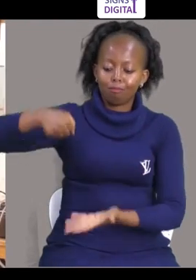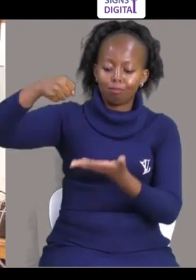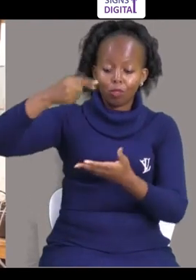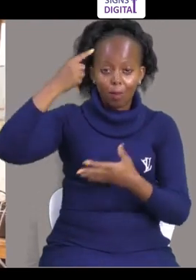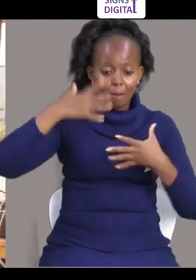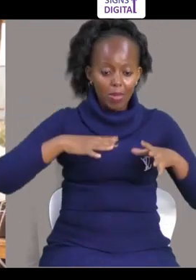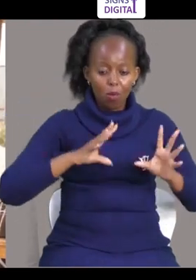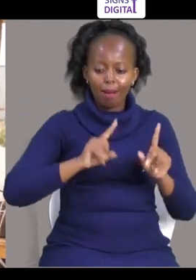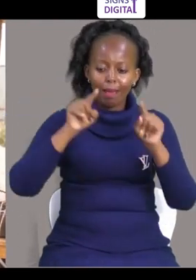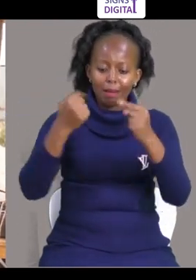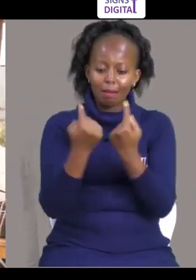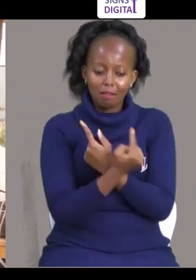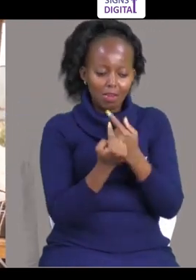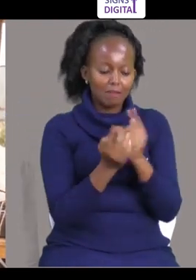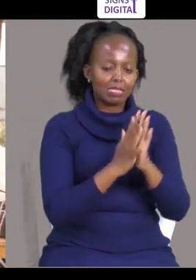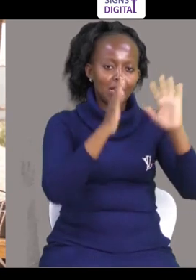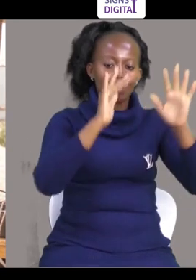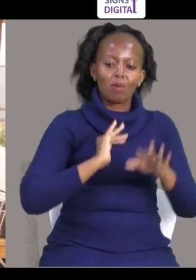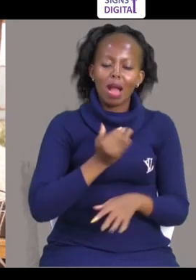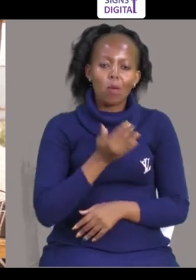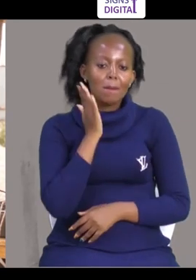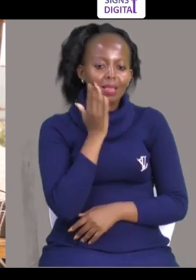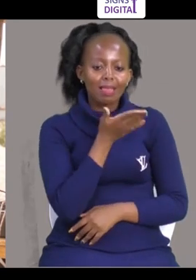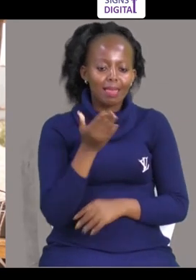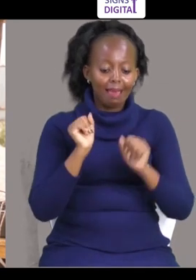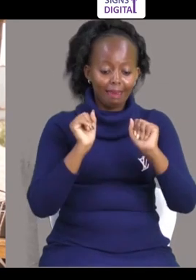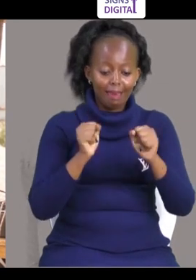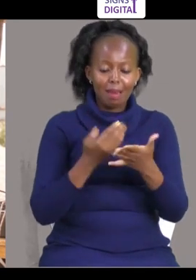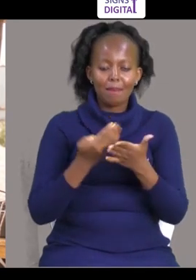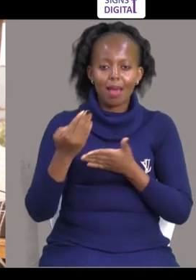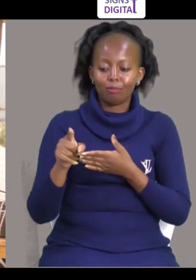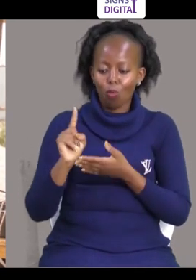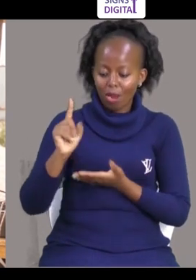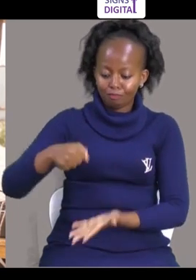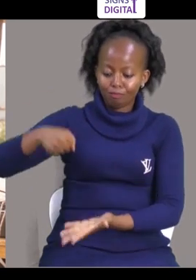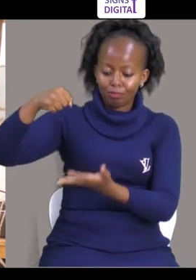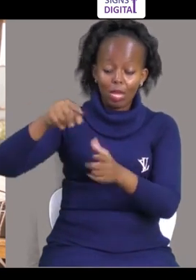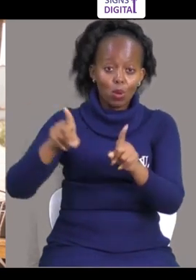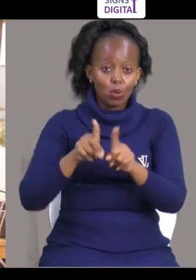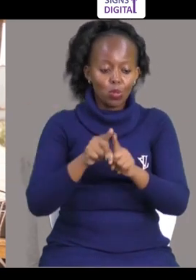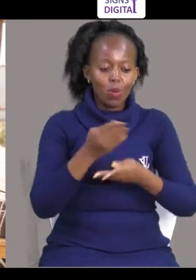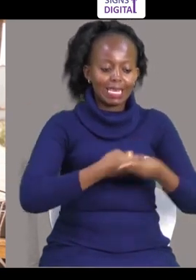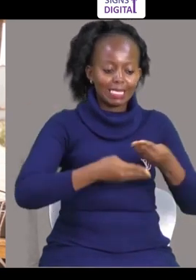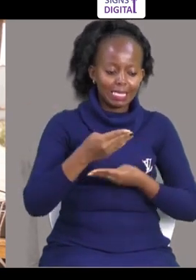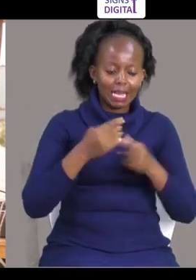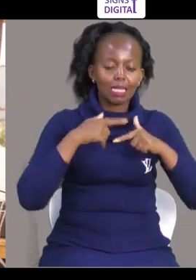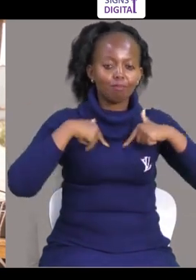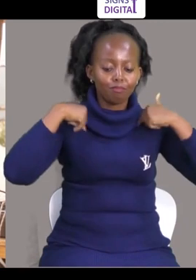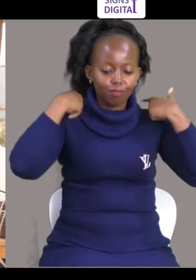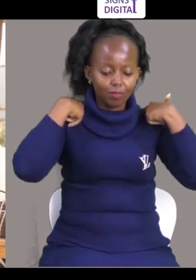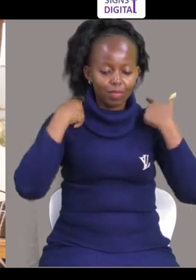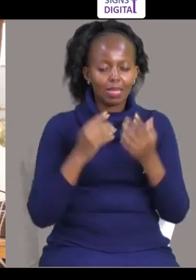Wanakuuzia pale kikapu kwa wale wanauenda shere mbali mbali kinamamazetu Utanunua kikapu pale